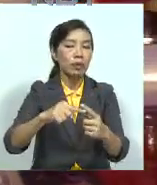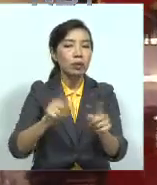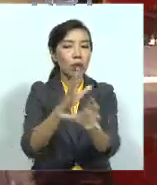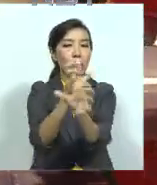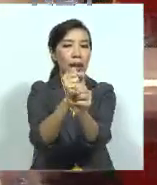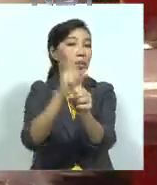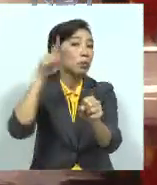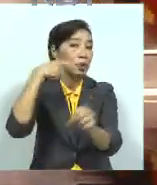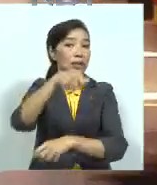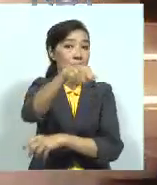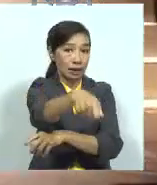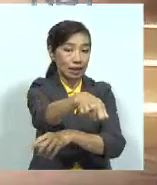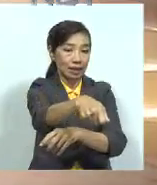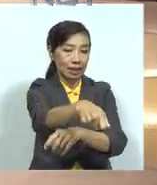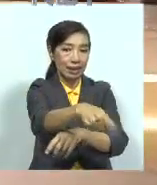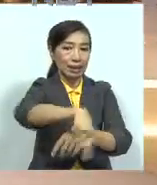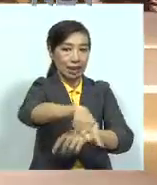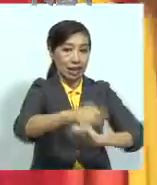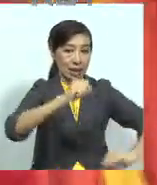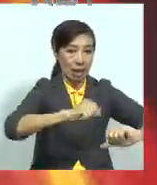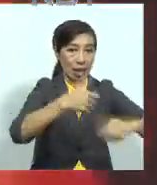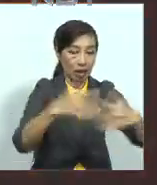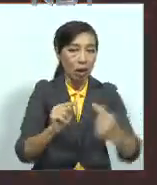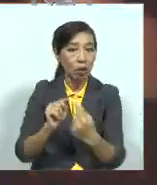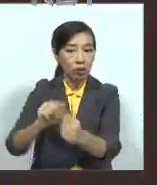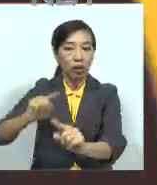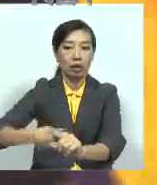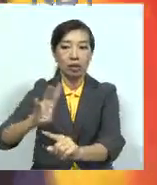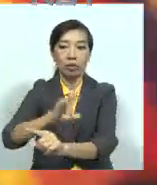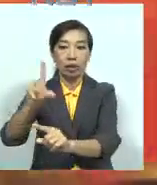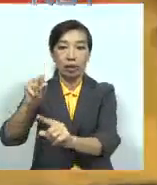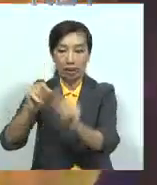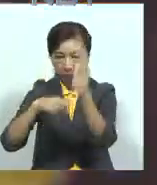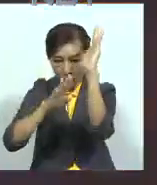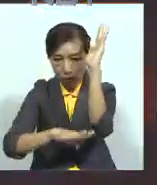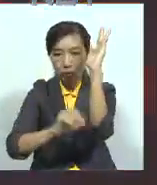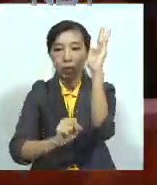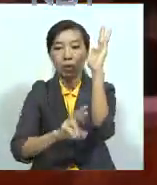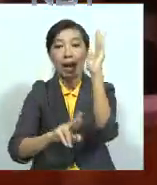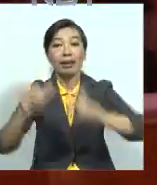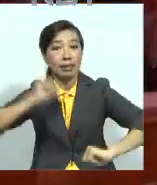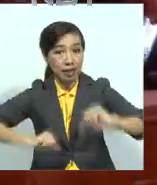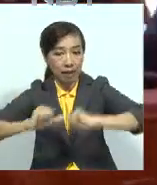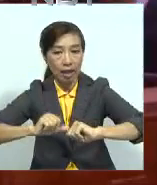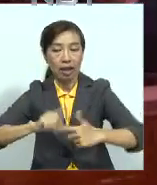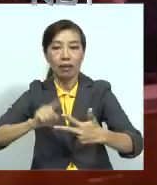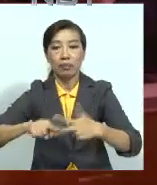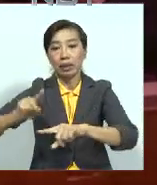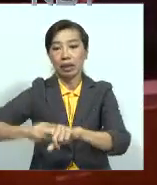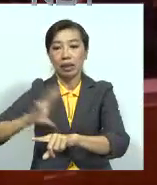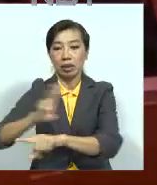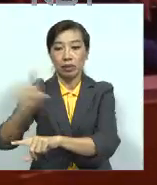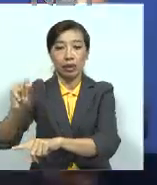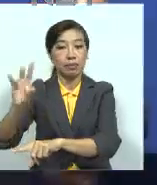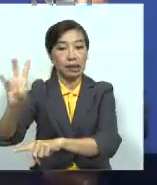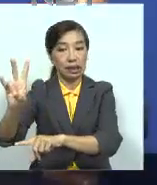ารีก่อนเดินสายไปยังจังหวัดสุราษฎร์ธานีในวันที่20กรกฎาคมส่วนวันที่27กรกฎาคมจะ